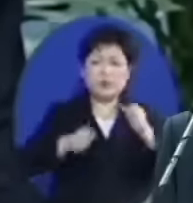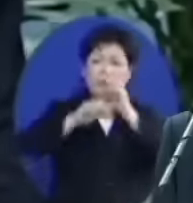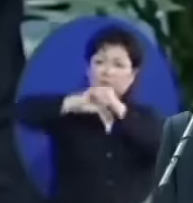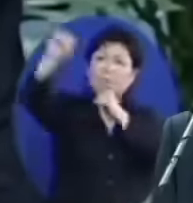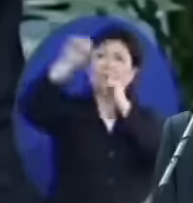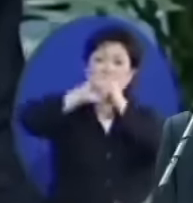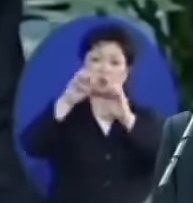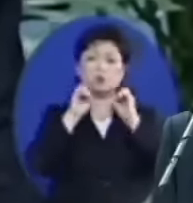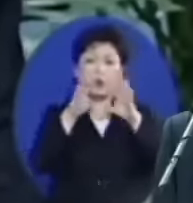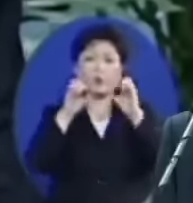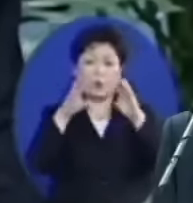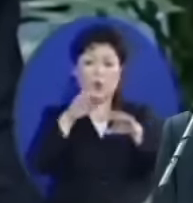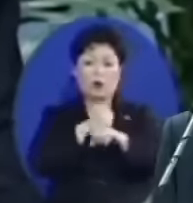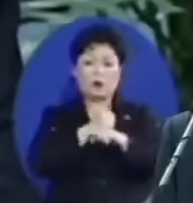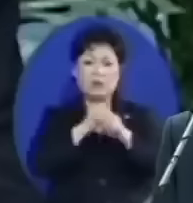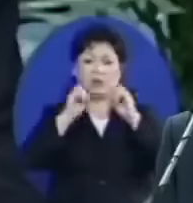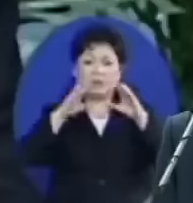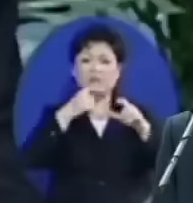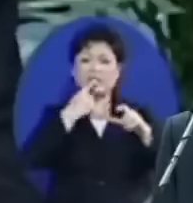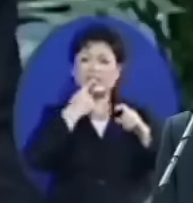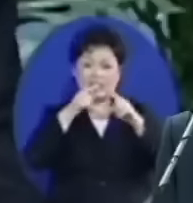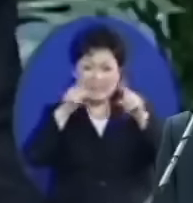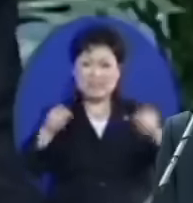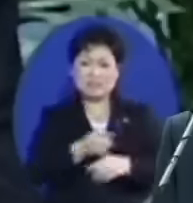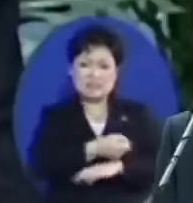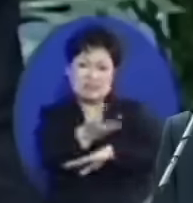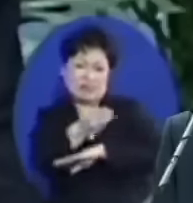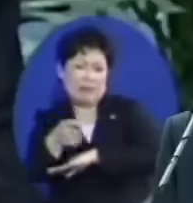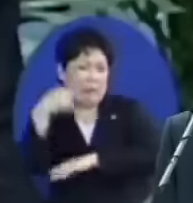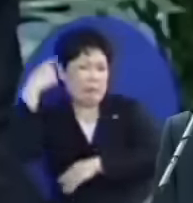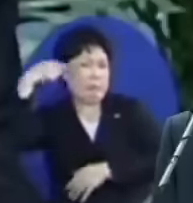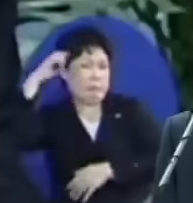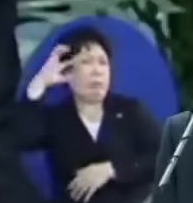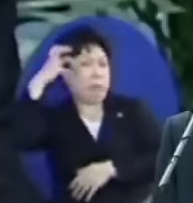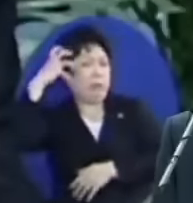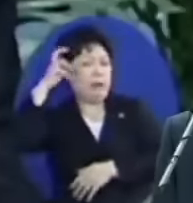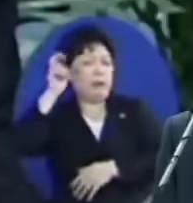불면서 전도를 하고 전도전을 나눠줘요. 나는 미친놈들